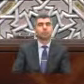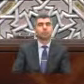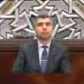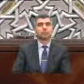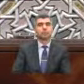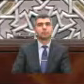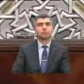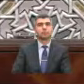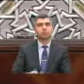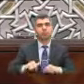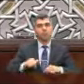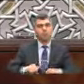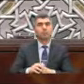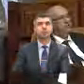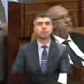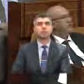سيد الوزير،